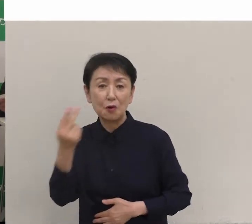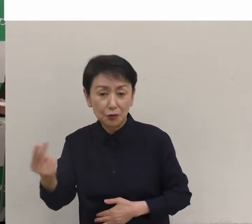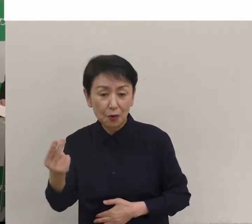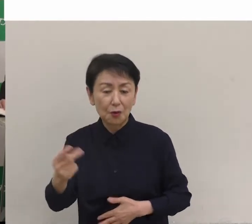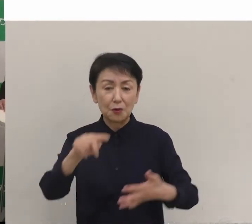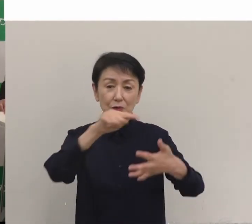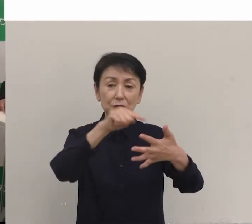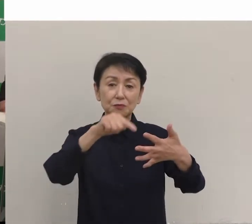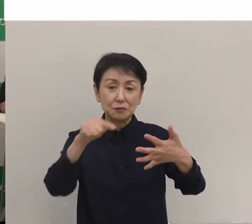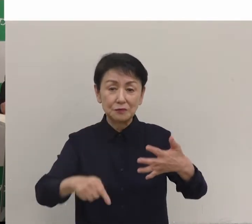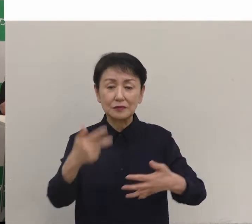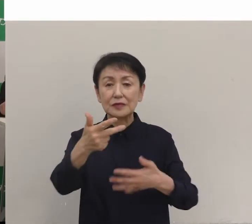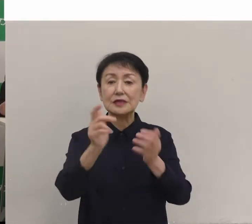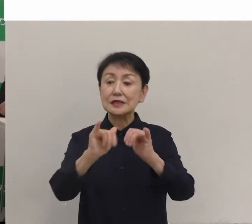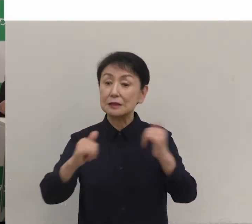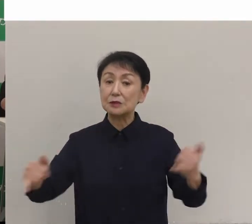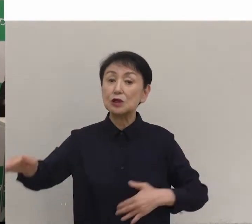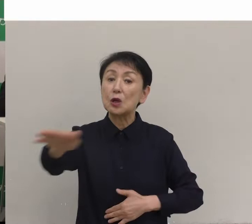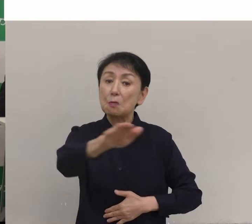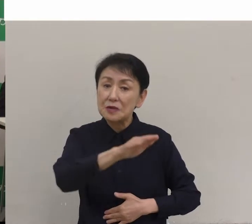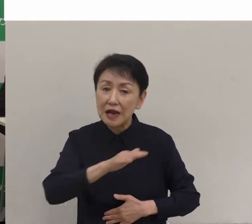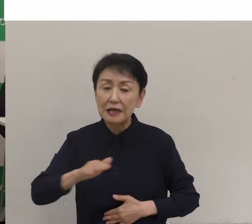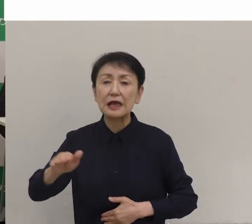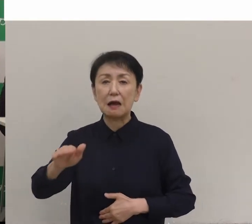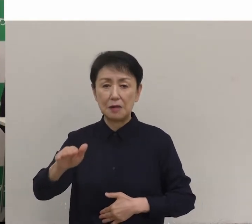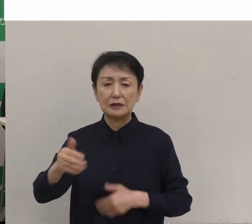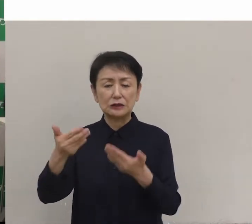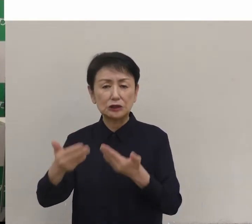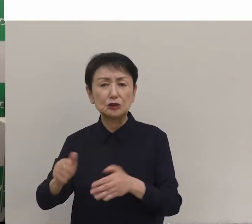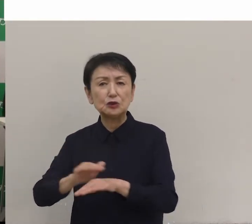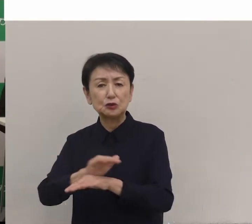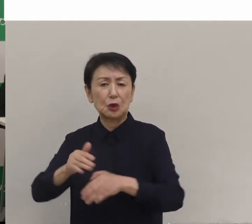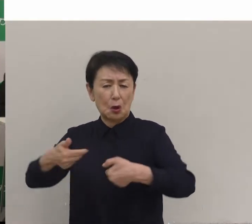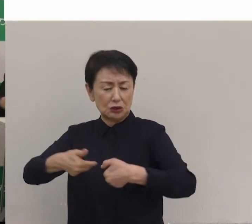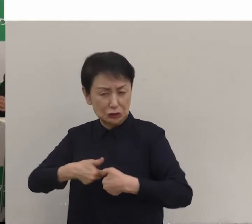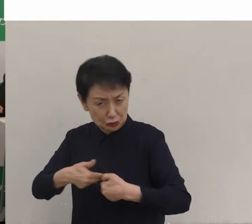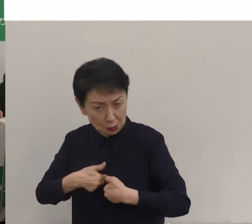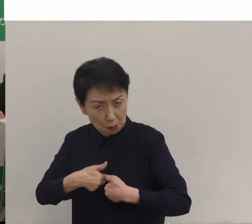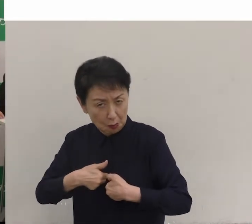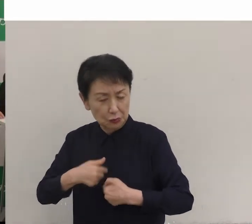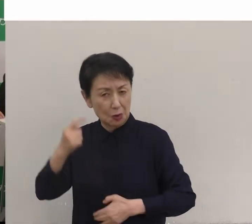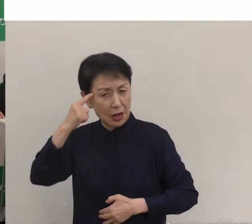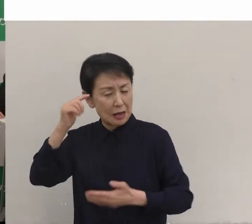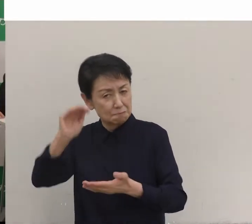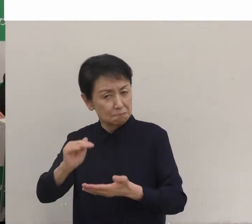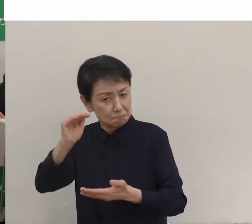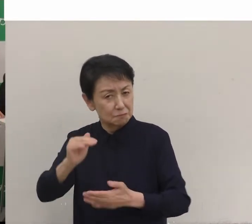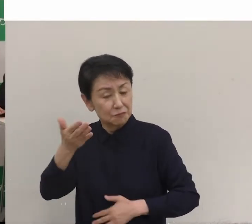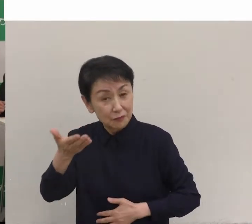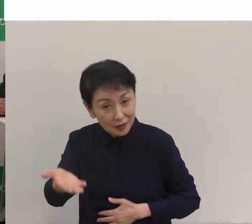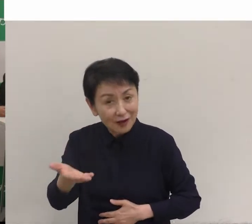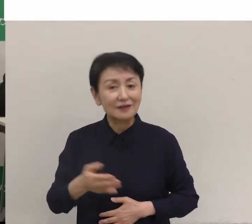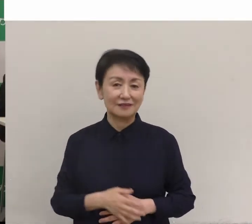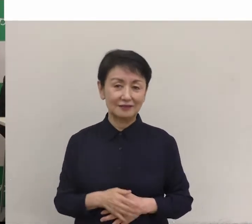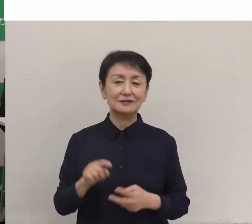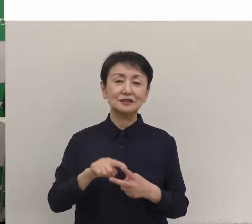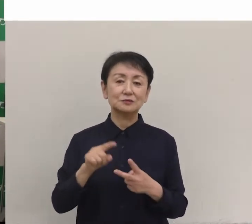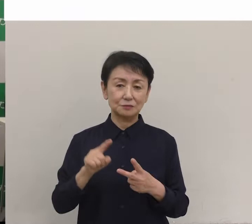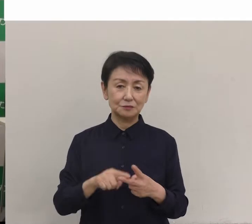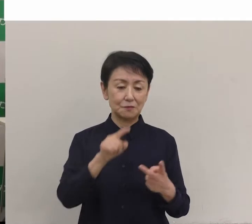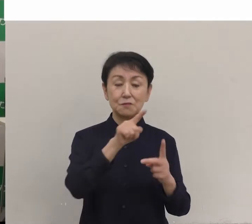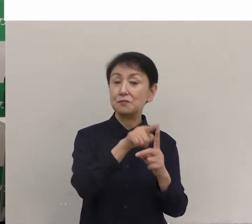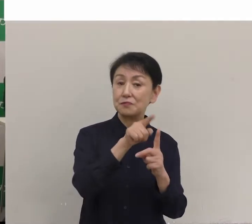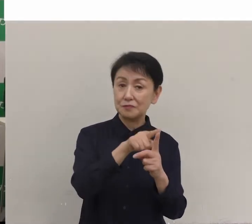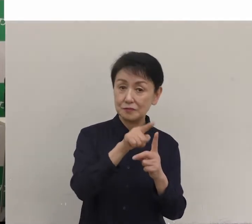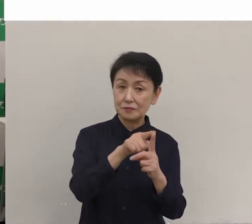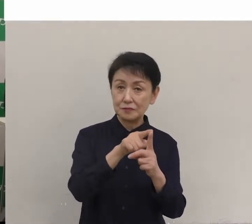市民の皆様にとってどれほど重要であると感じているかということでございます。満足度は